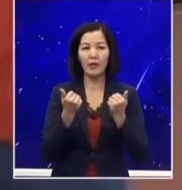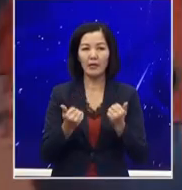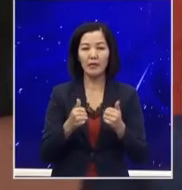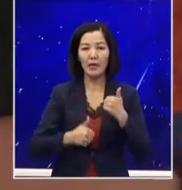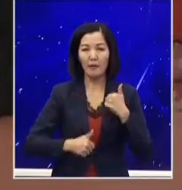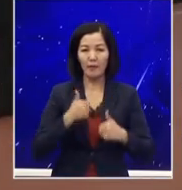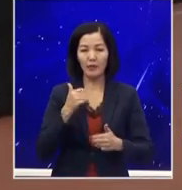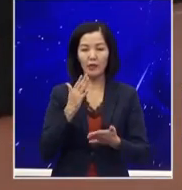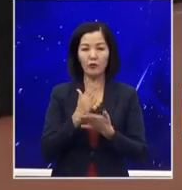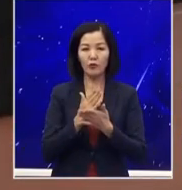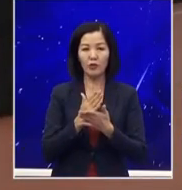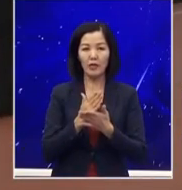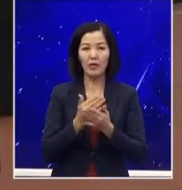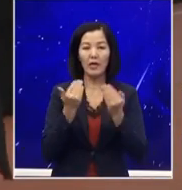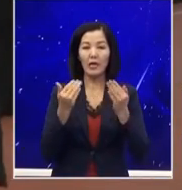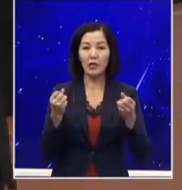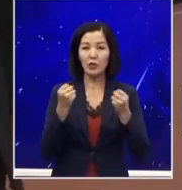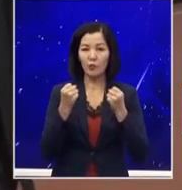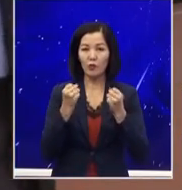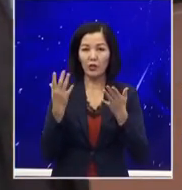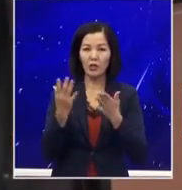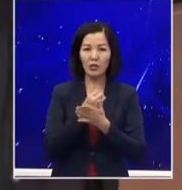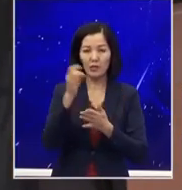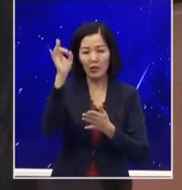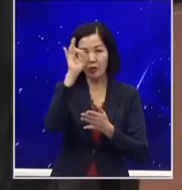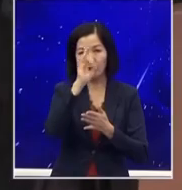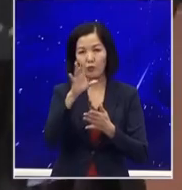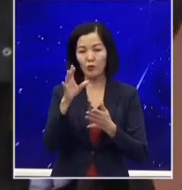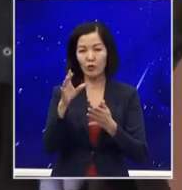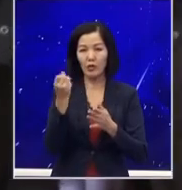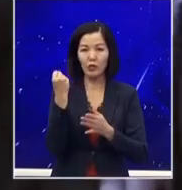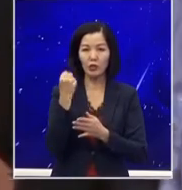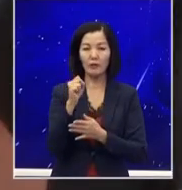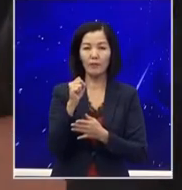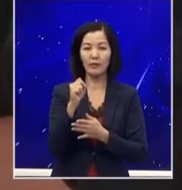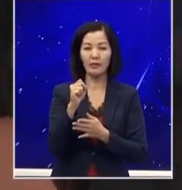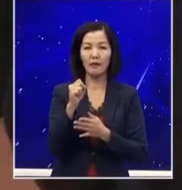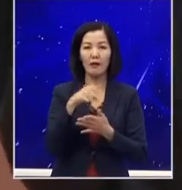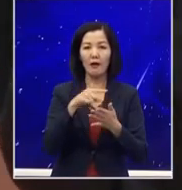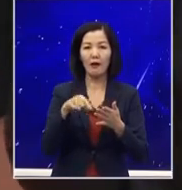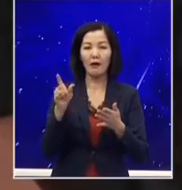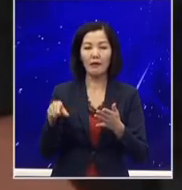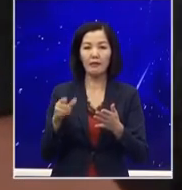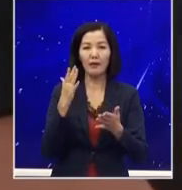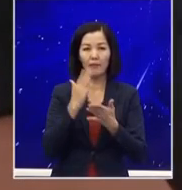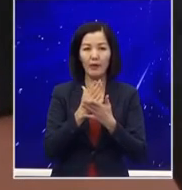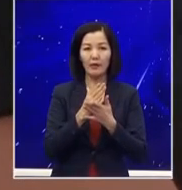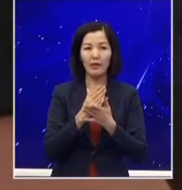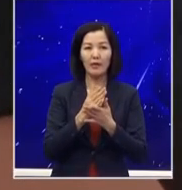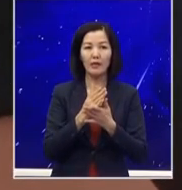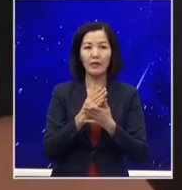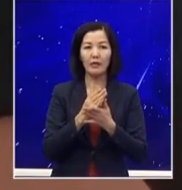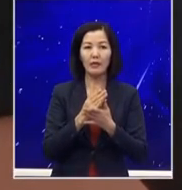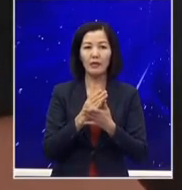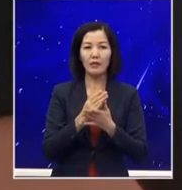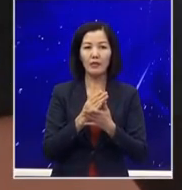шығып жатыр осы елден. Спорт, атақты спортшылар, ақындар, міне бірінен бірі ешқашан жақсылық